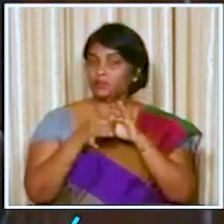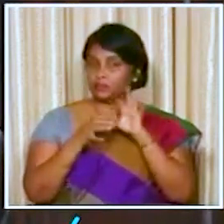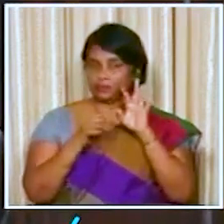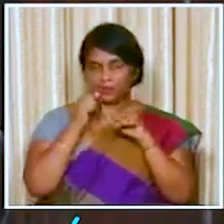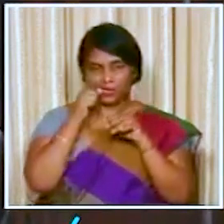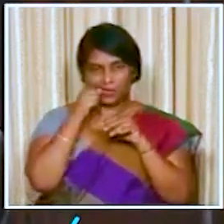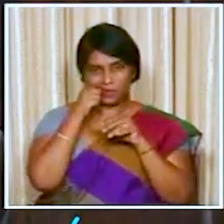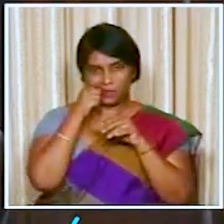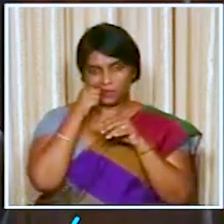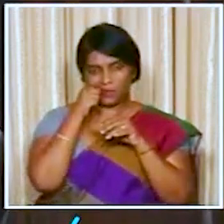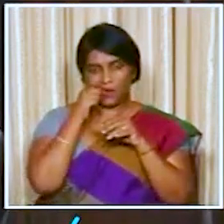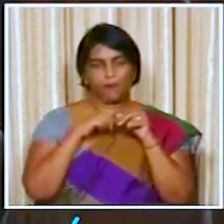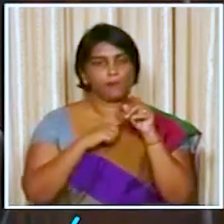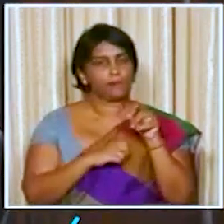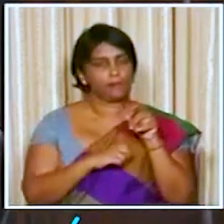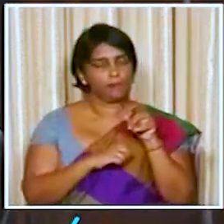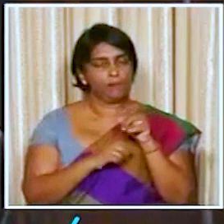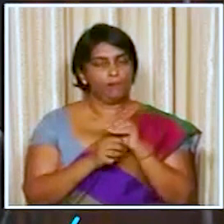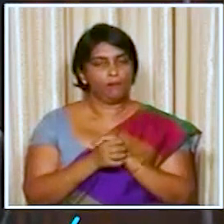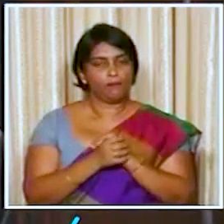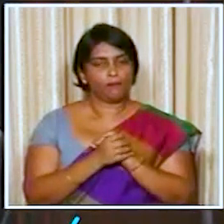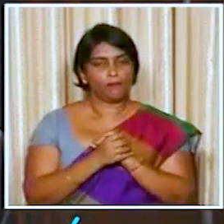එහෙම ඔබතුමන්ලා